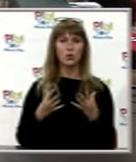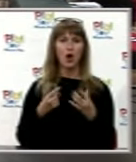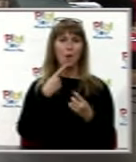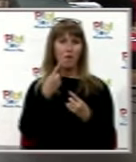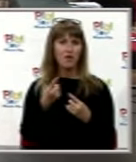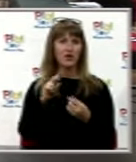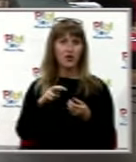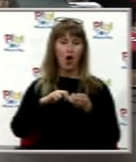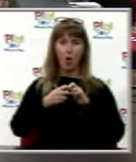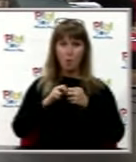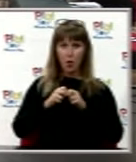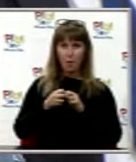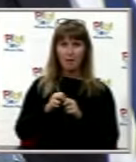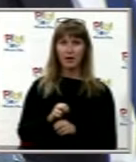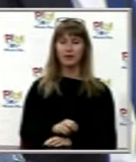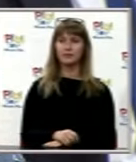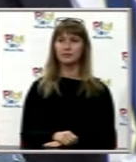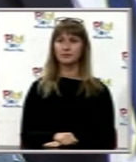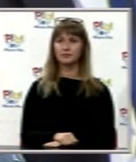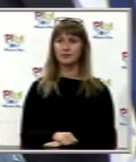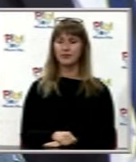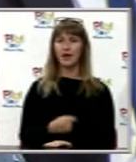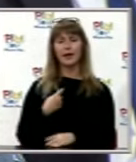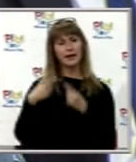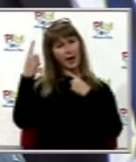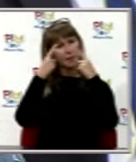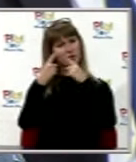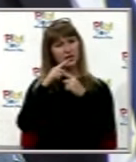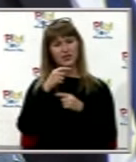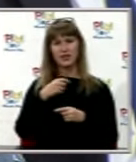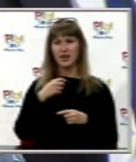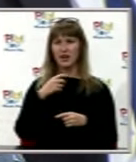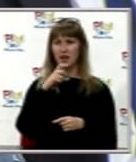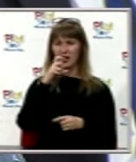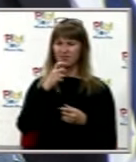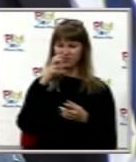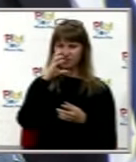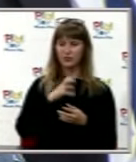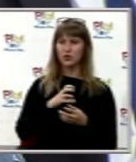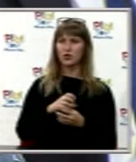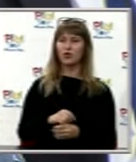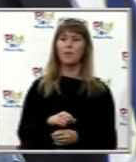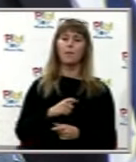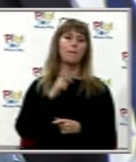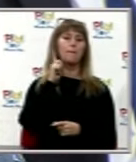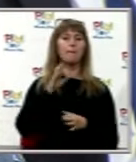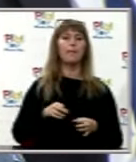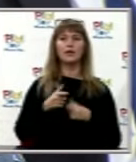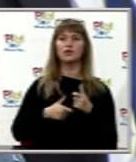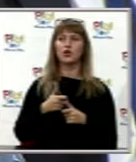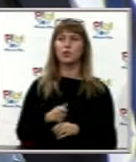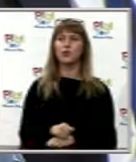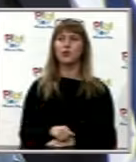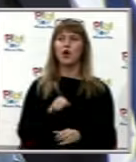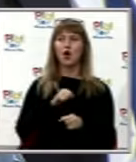Panie Przewodniczący, że źle się stało, że został Pan tak Szeinfel potraktowany. Jest obywatelem